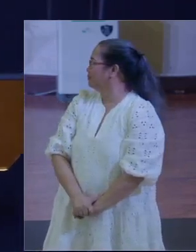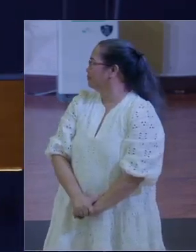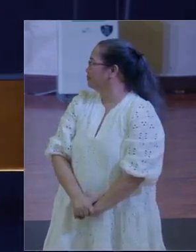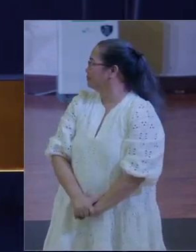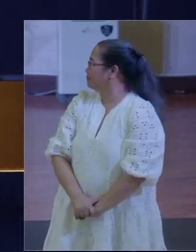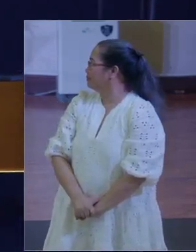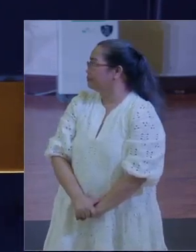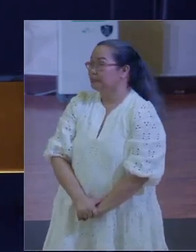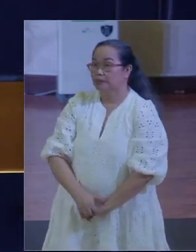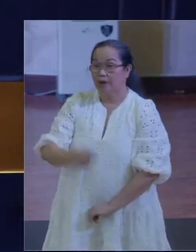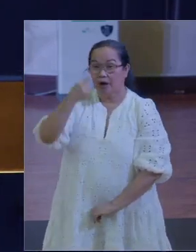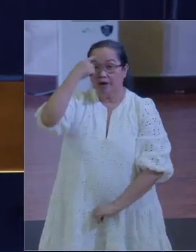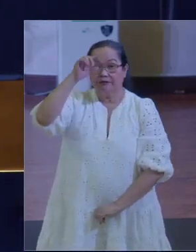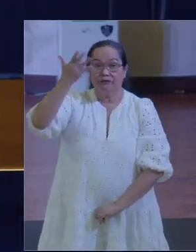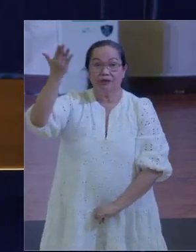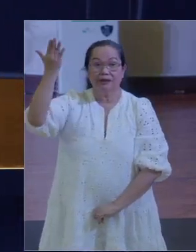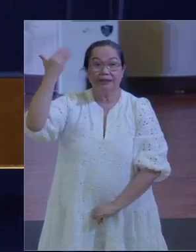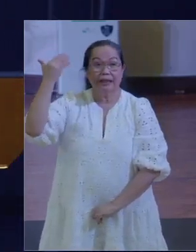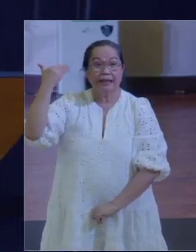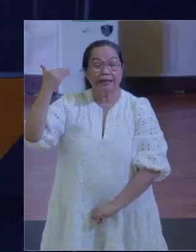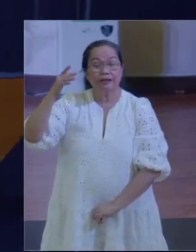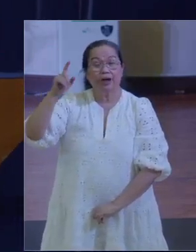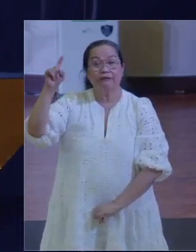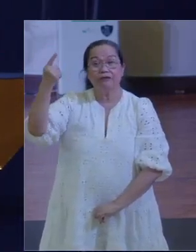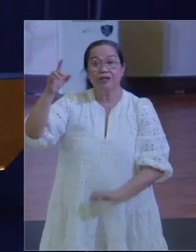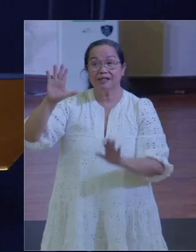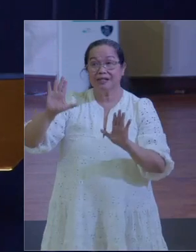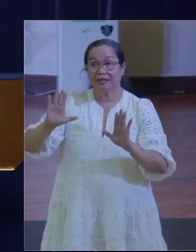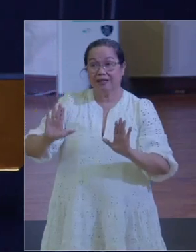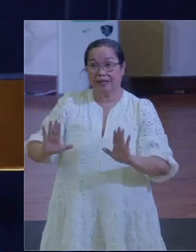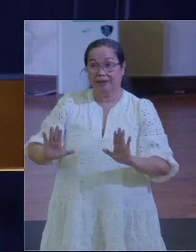Sa mga nakalipas na First Sundays ay